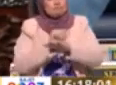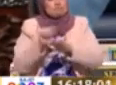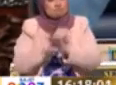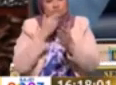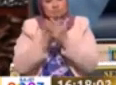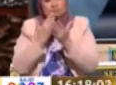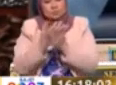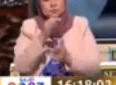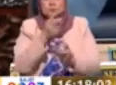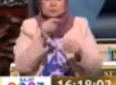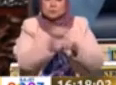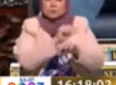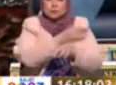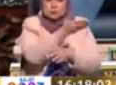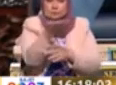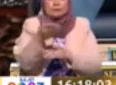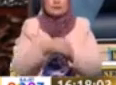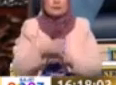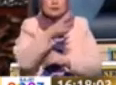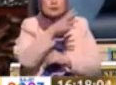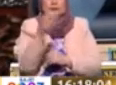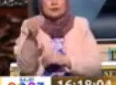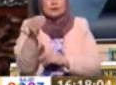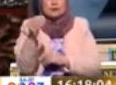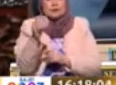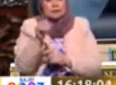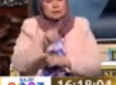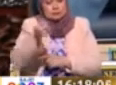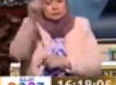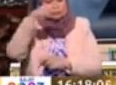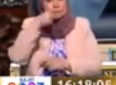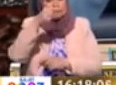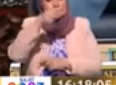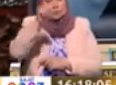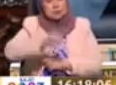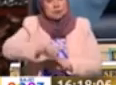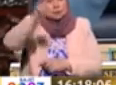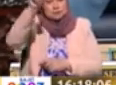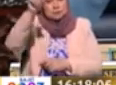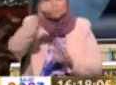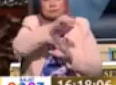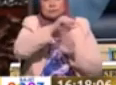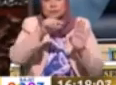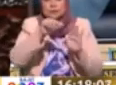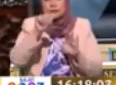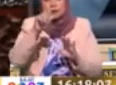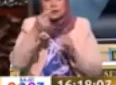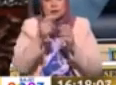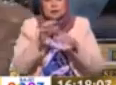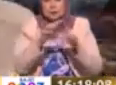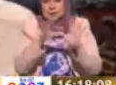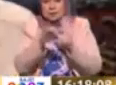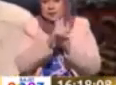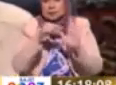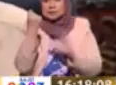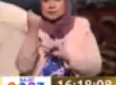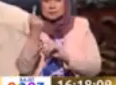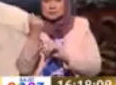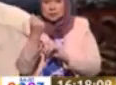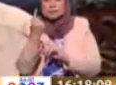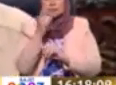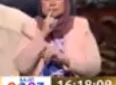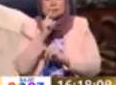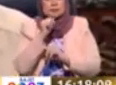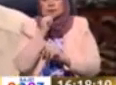mengikut keperluan masing-masing. Mengambil ibrah firman Allah Subhanahu Wa Taala dalam surat Ar-Ra'd ayat 11, sesungguhnya Allah tidak